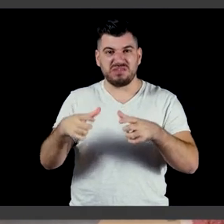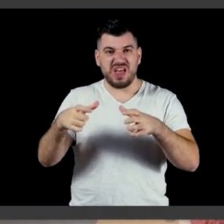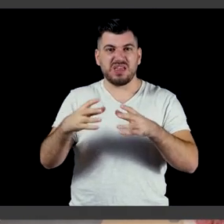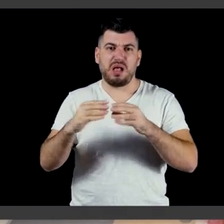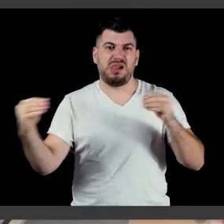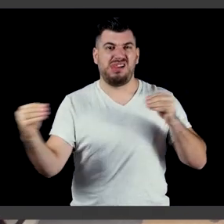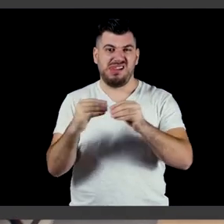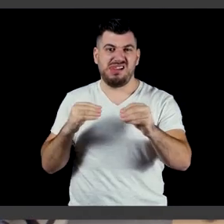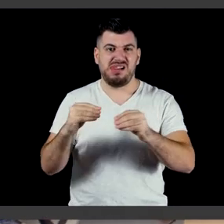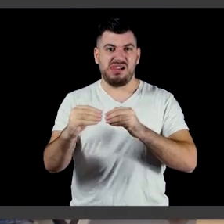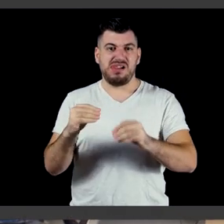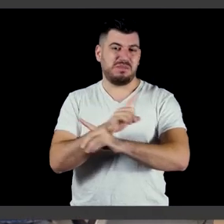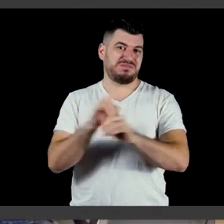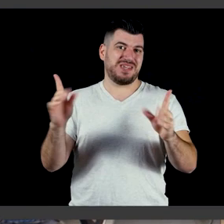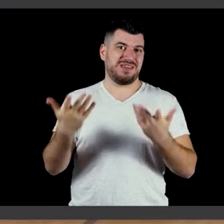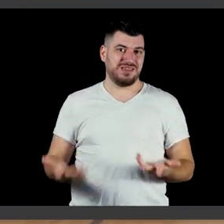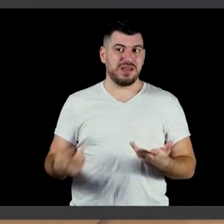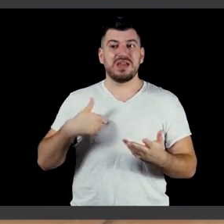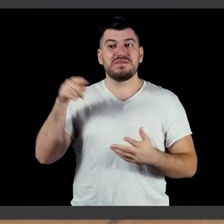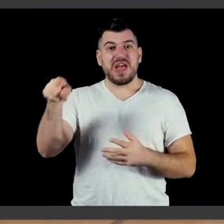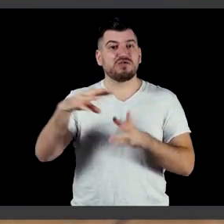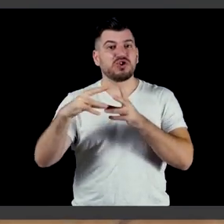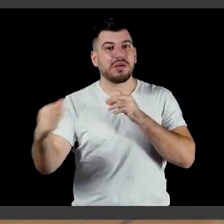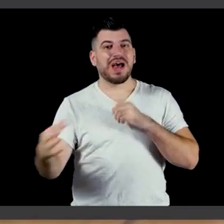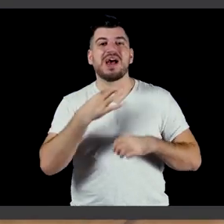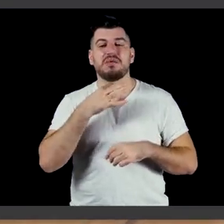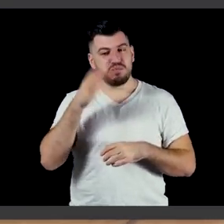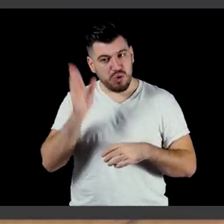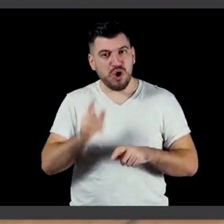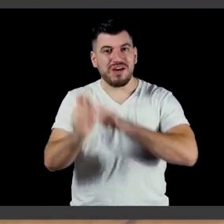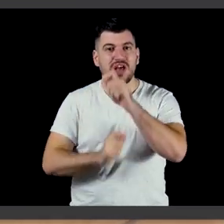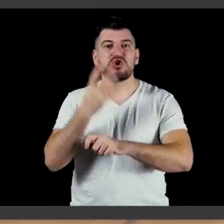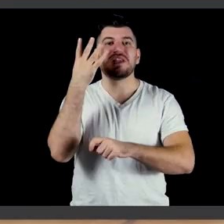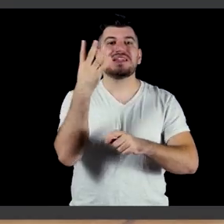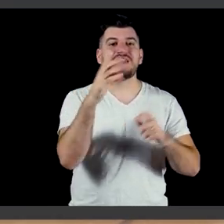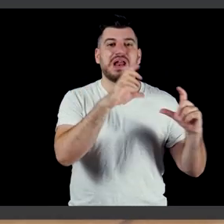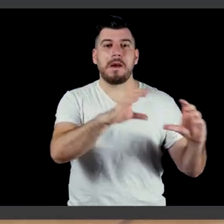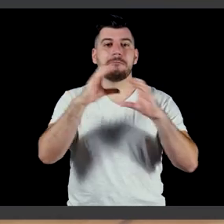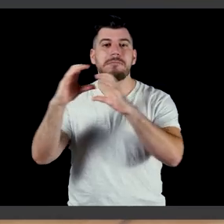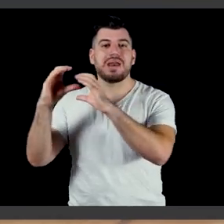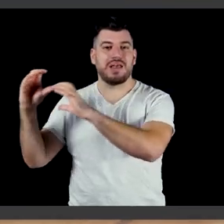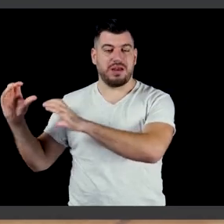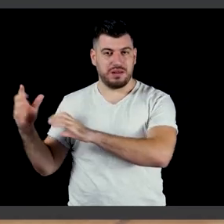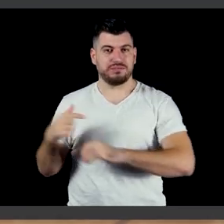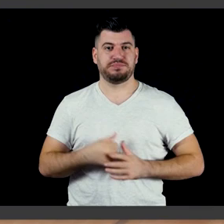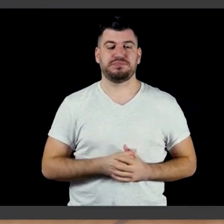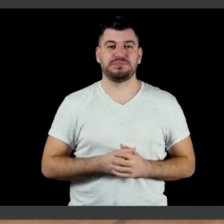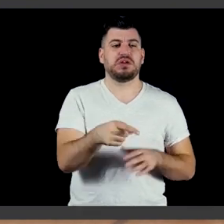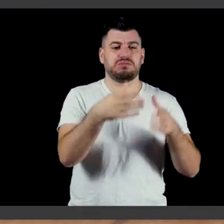θέλουμε. Αυτός ο κιμάς είναι για 4 μπέργκερ, οπότε θα το χωρίσω στα 4, χωρίς να το πιέζω πάρα πολύ. Κοιτάξτε